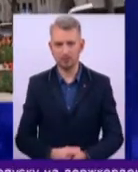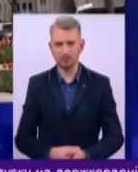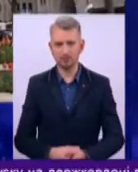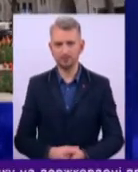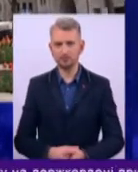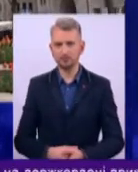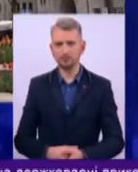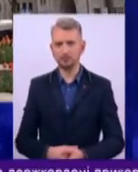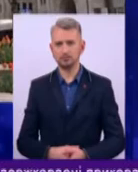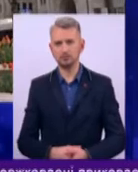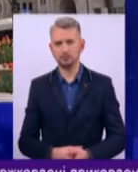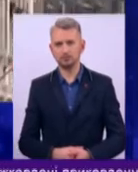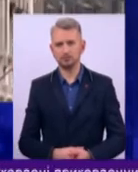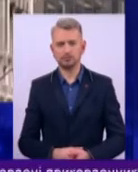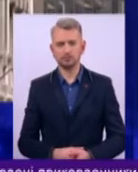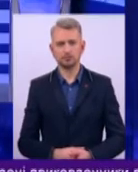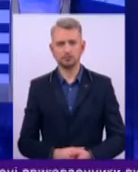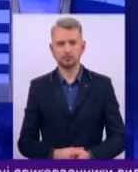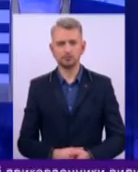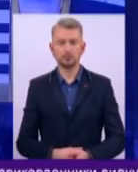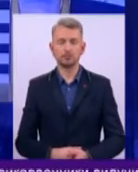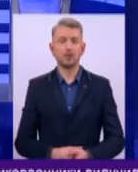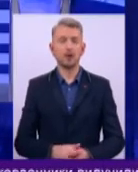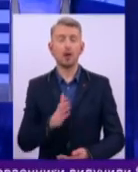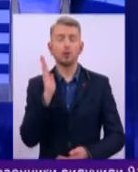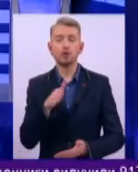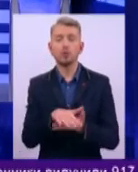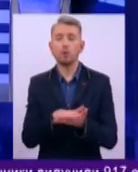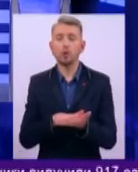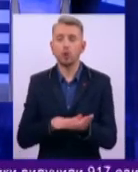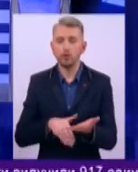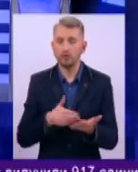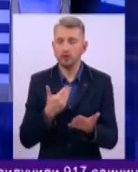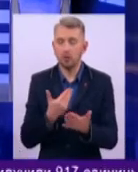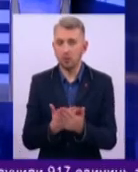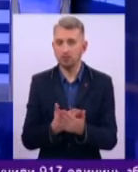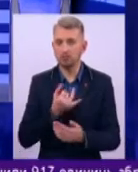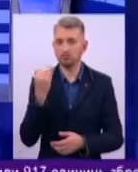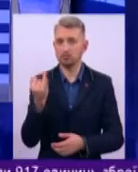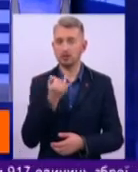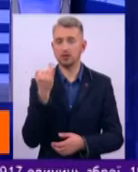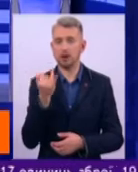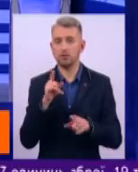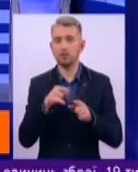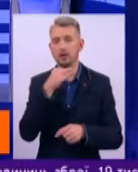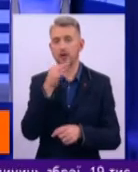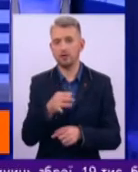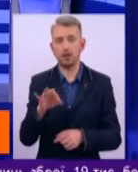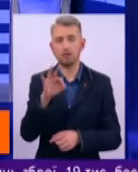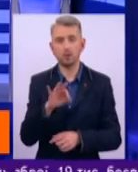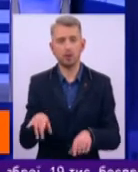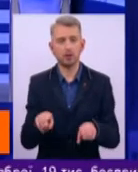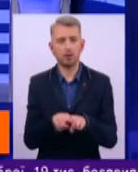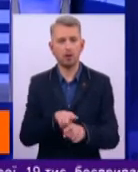Олег Татарінов, Андрій Гегеля, телеканал Київ. Що ж, будемо продовжувати. Ось цікаво, теж сказали так, про